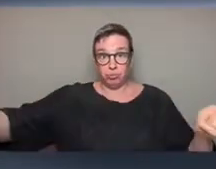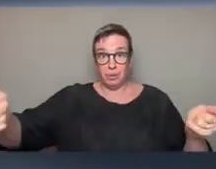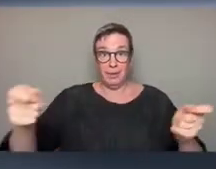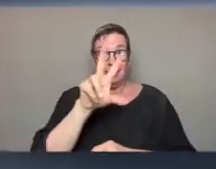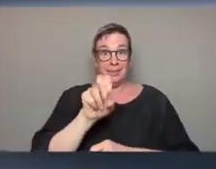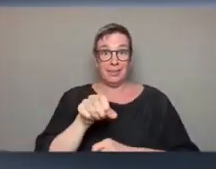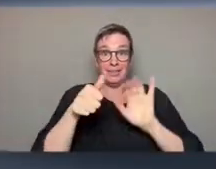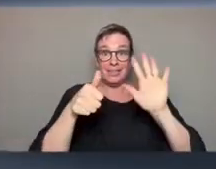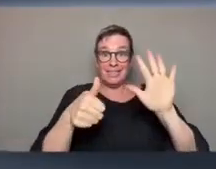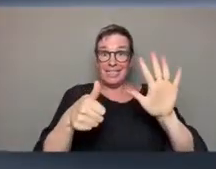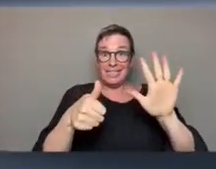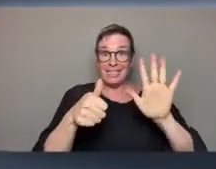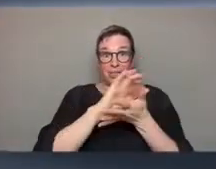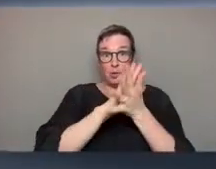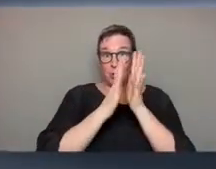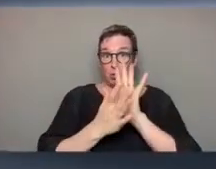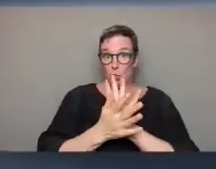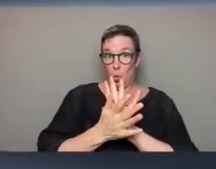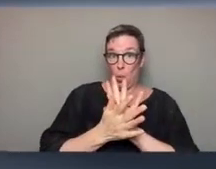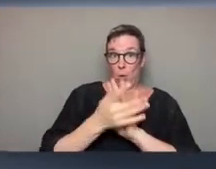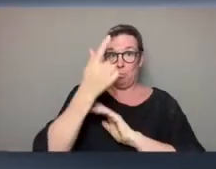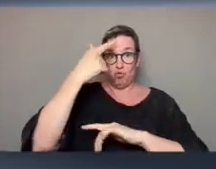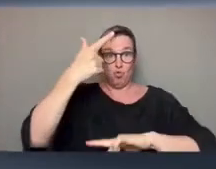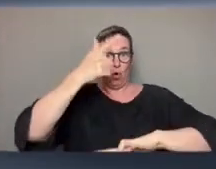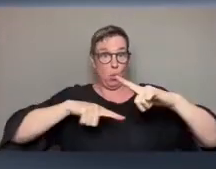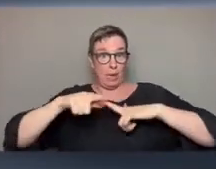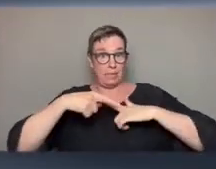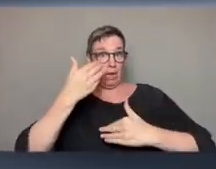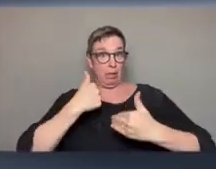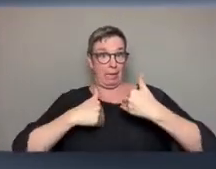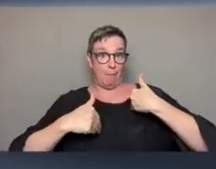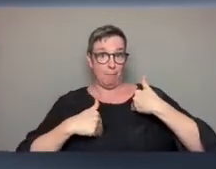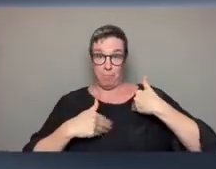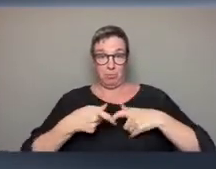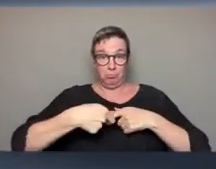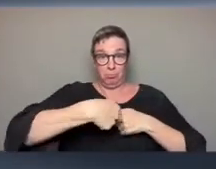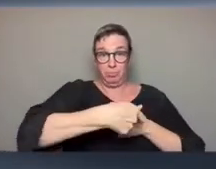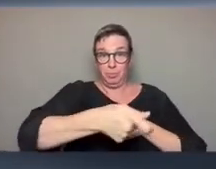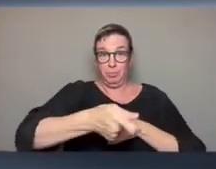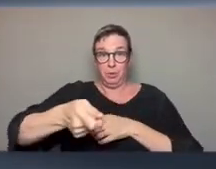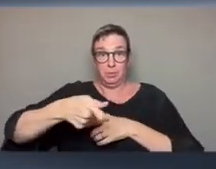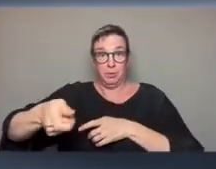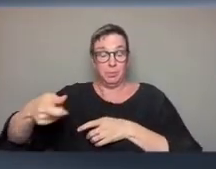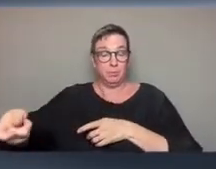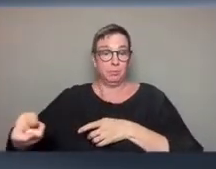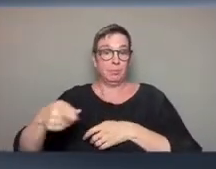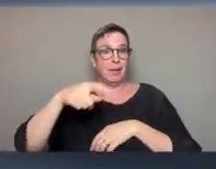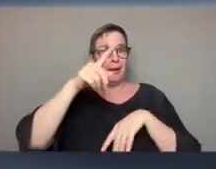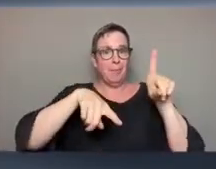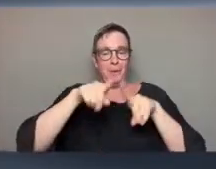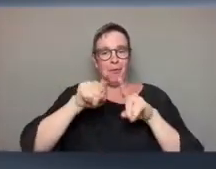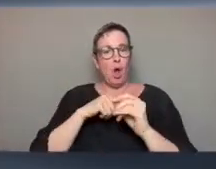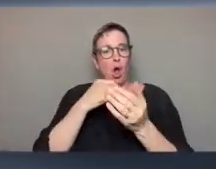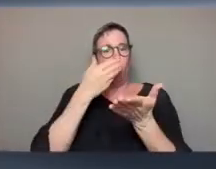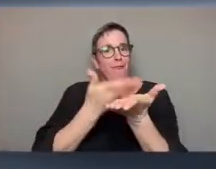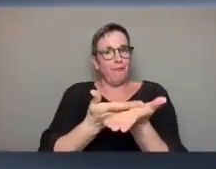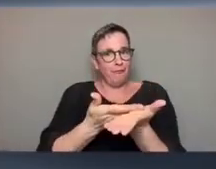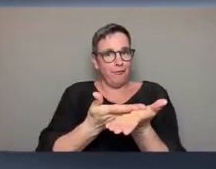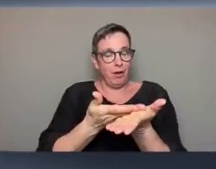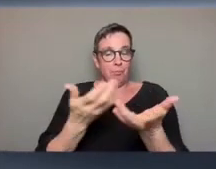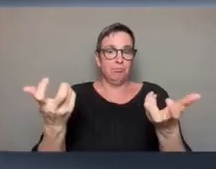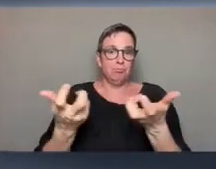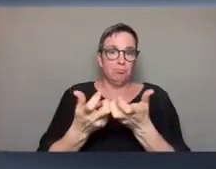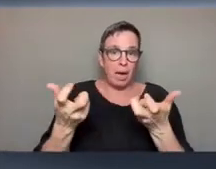et fondations actives dans le domaine des loisirs du handicap. Et on y retrouve des offres telles que